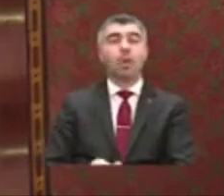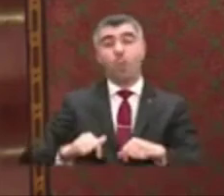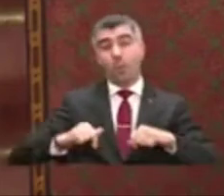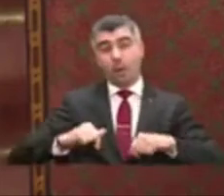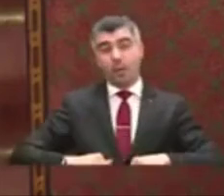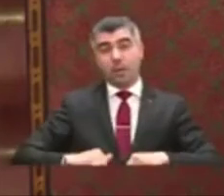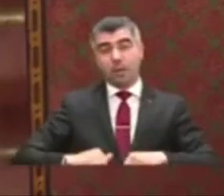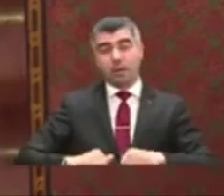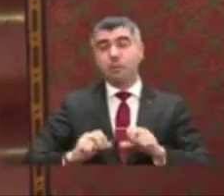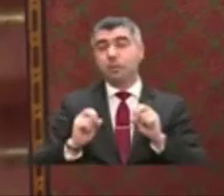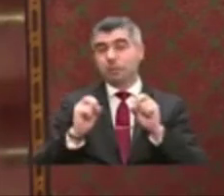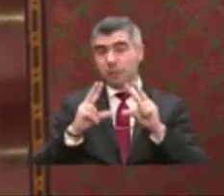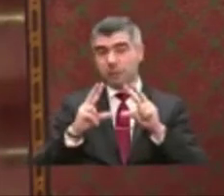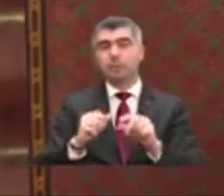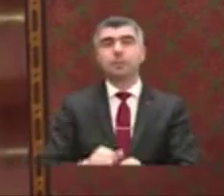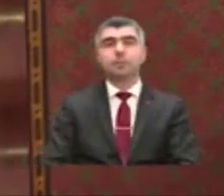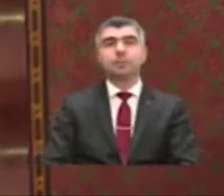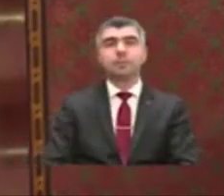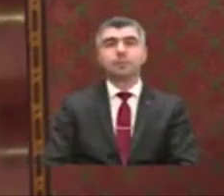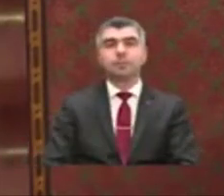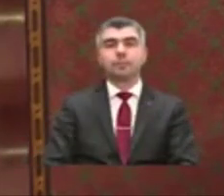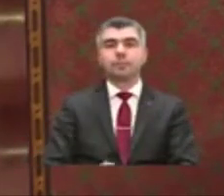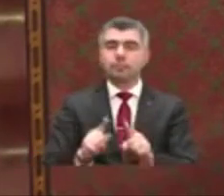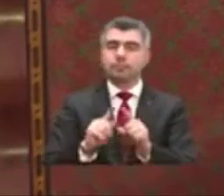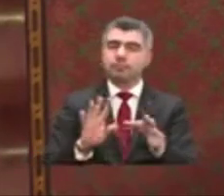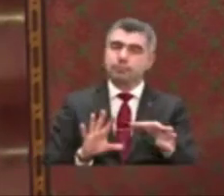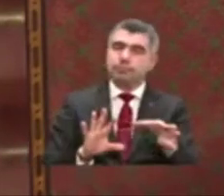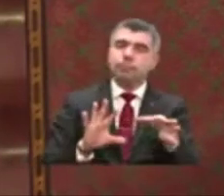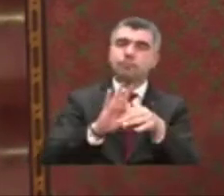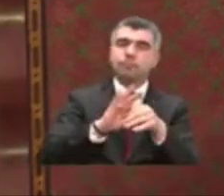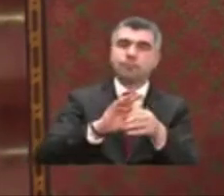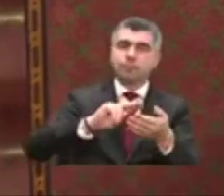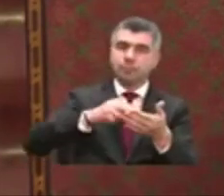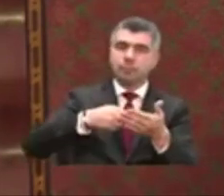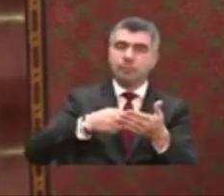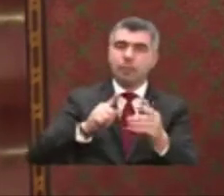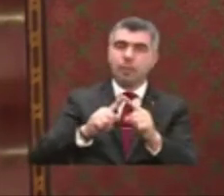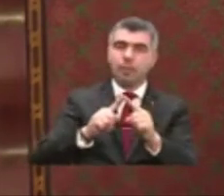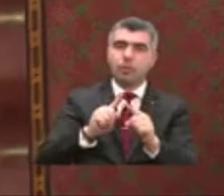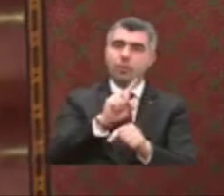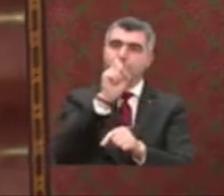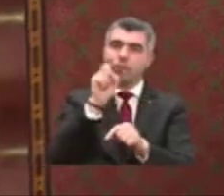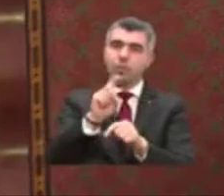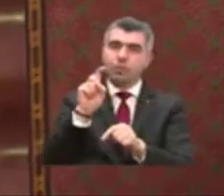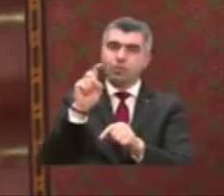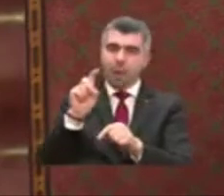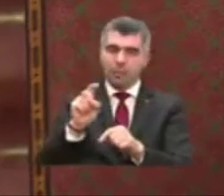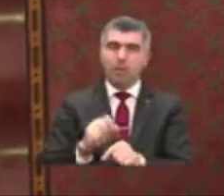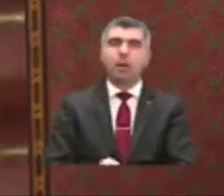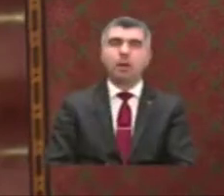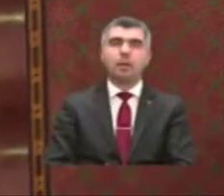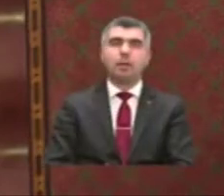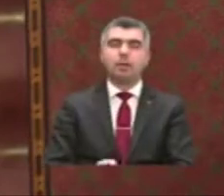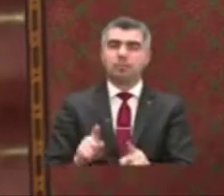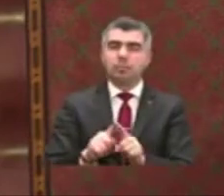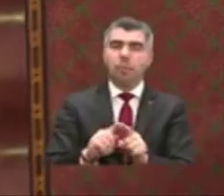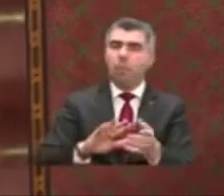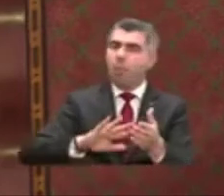مستعدين كذلك أننا في إطار الشراكة اللي دار مع الجامعات المحلية أننا نوفروا